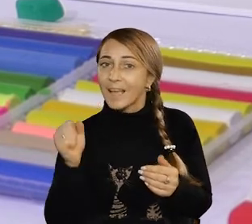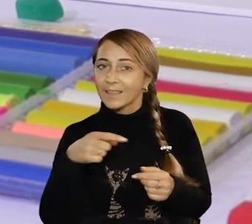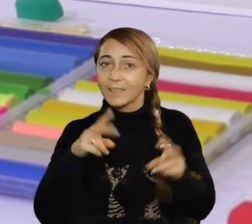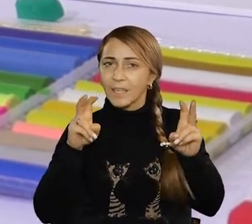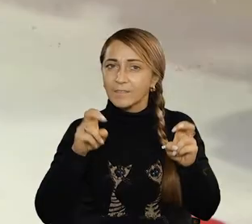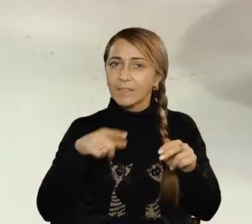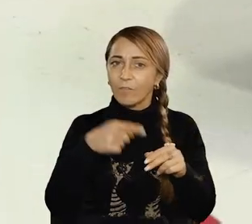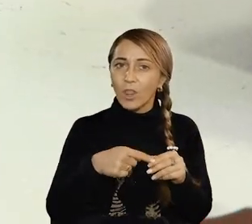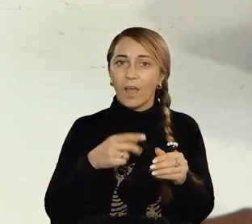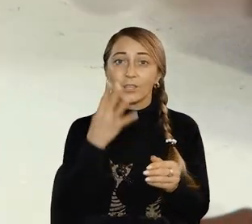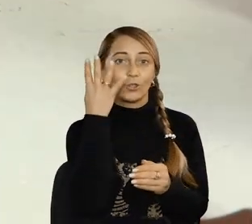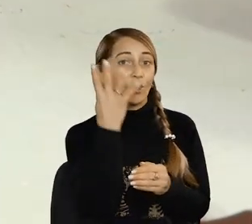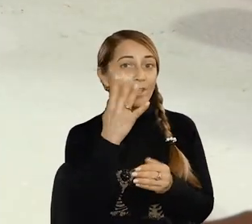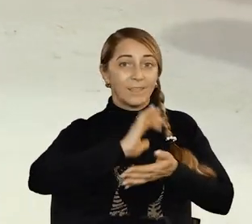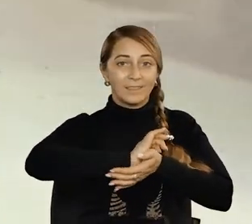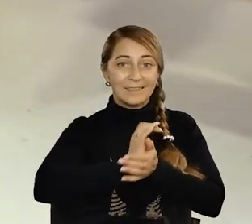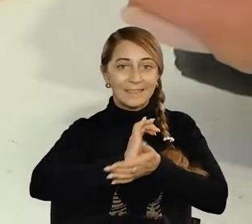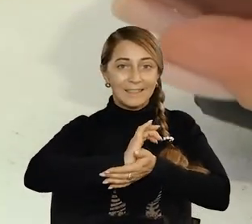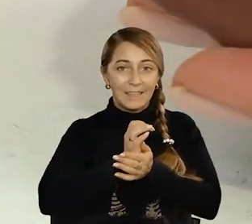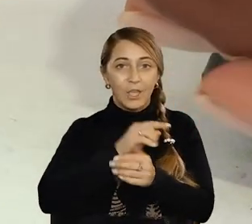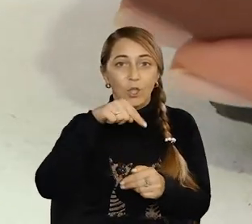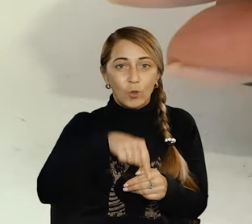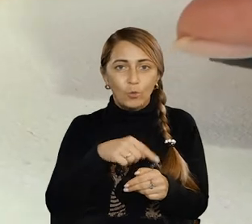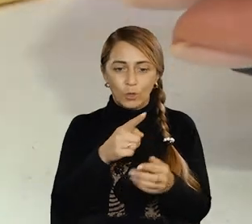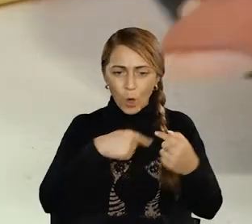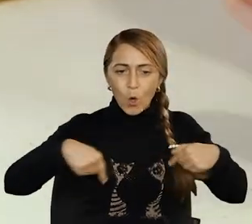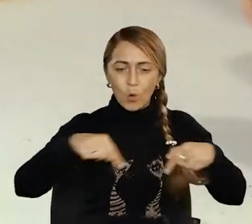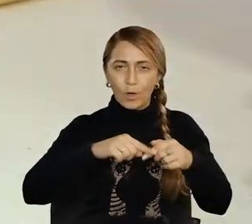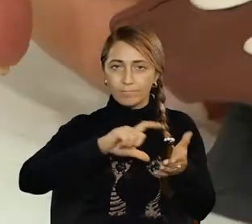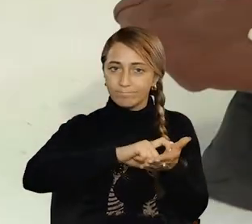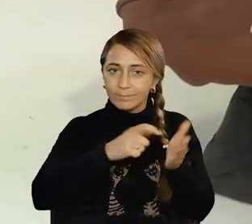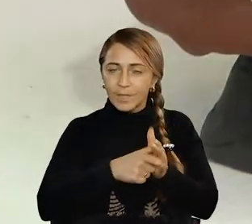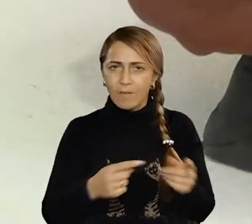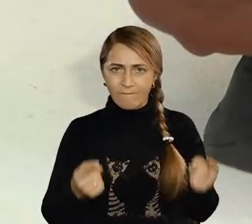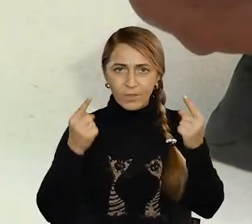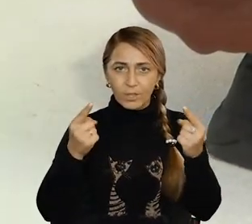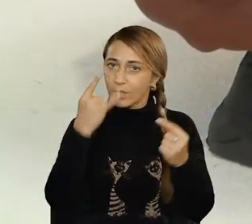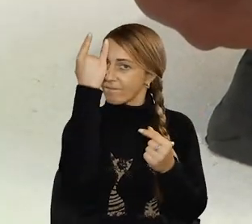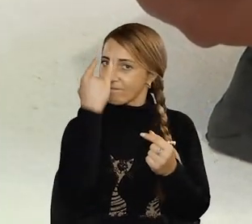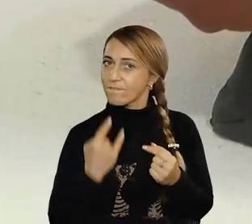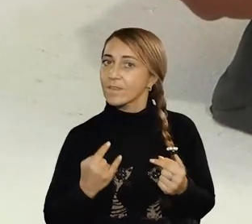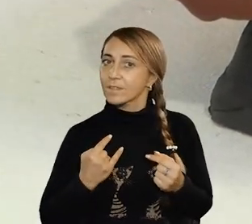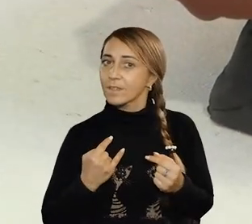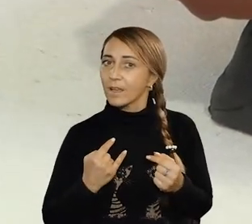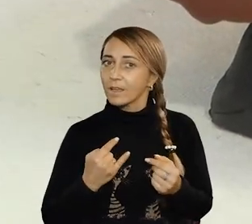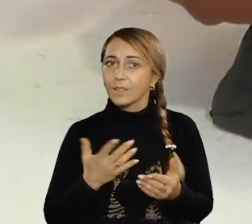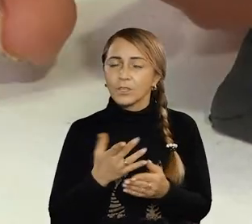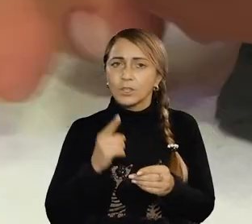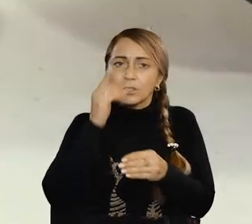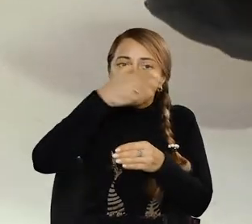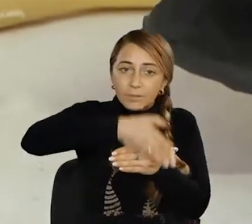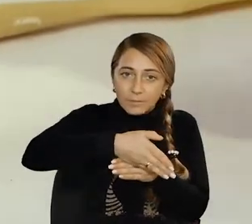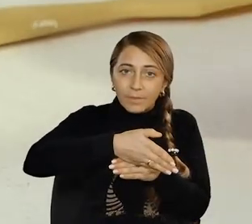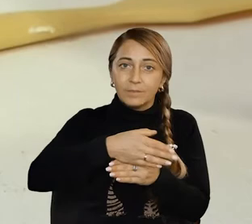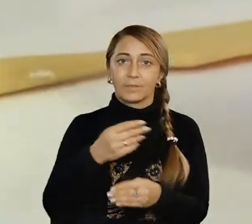вона «Чотири сири». Тут круглі зали мали великі вікна-вітражі, через